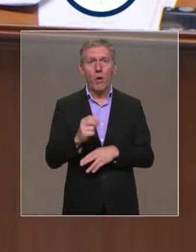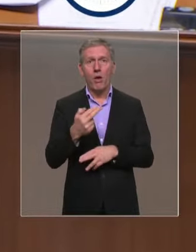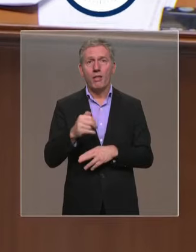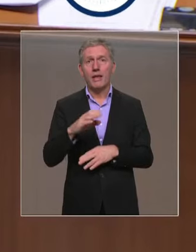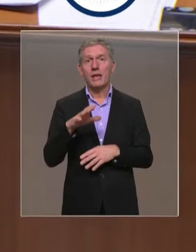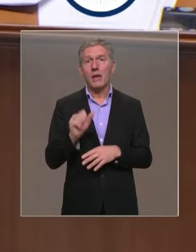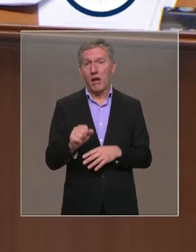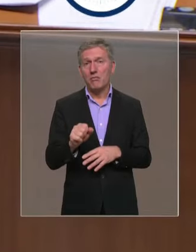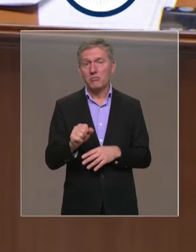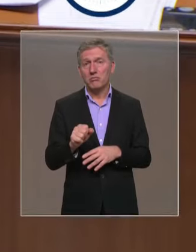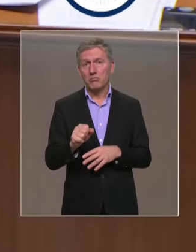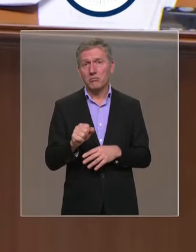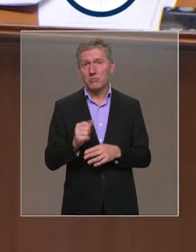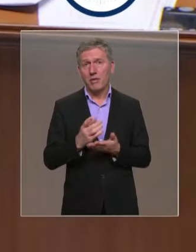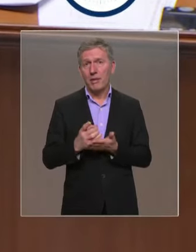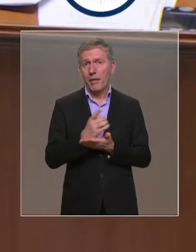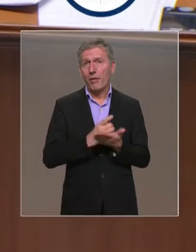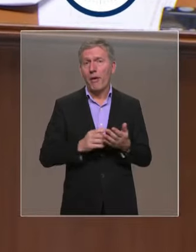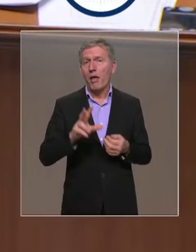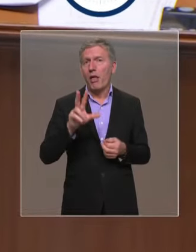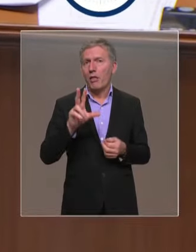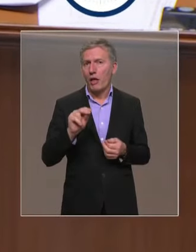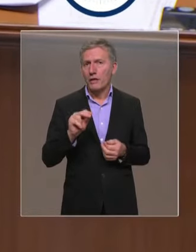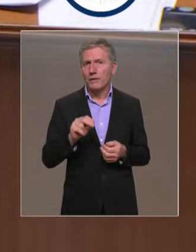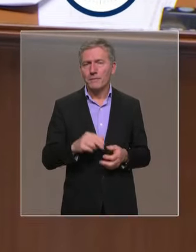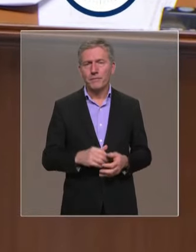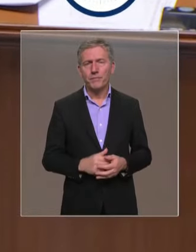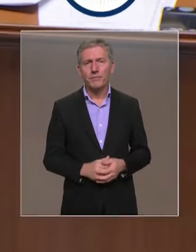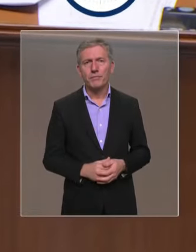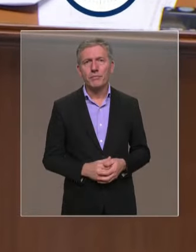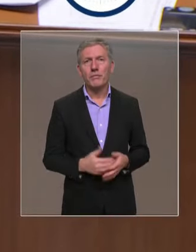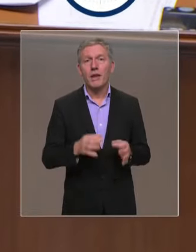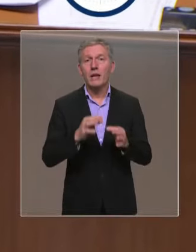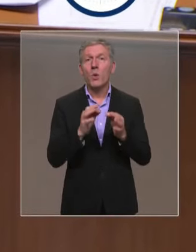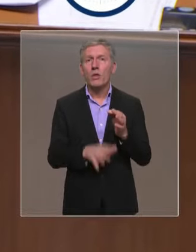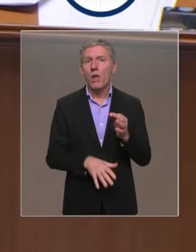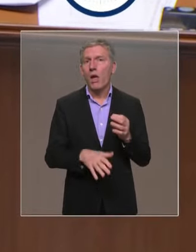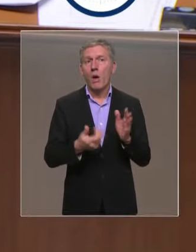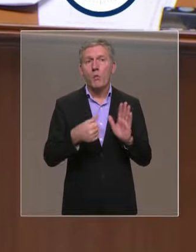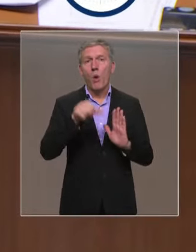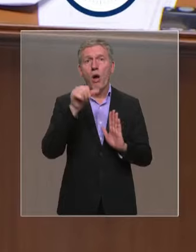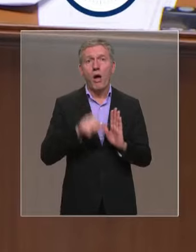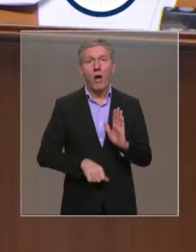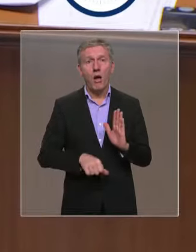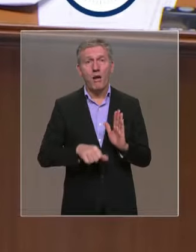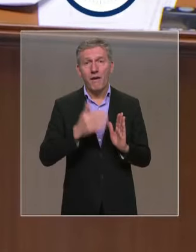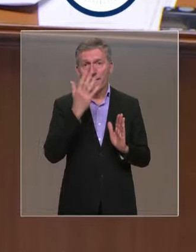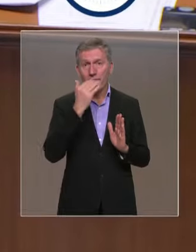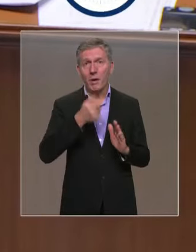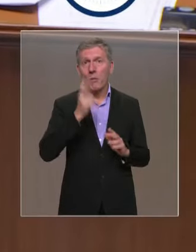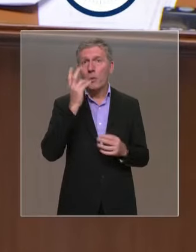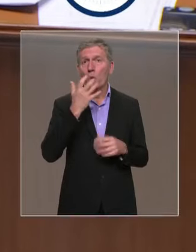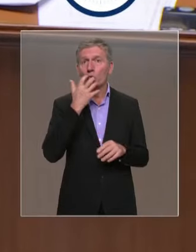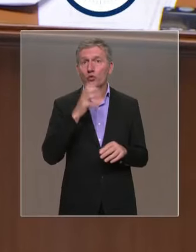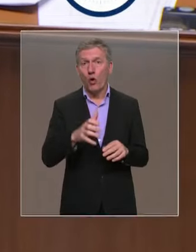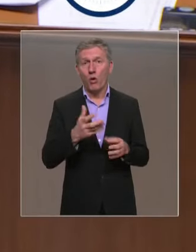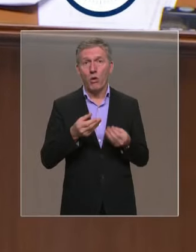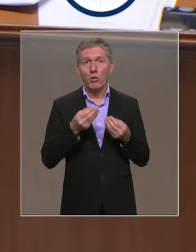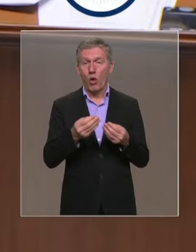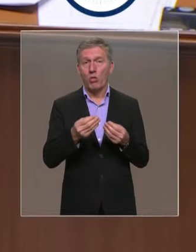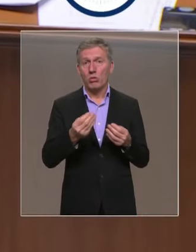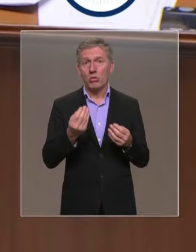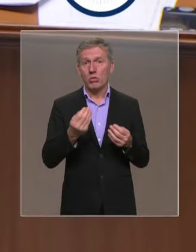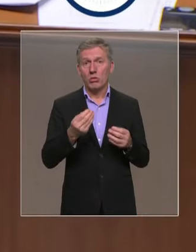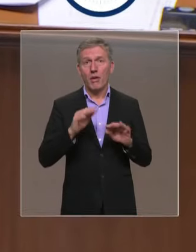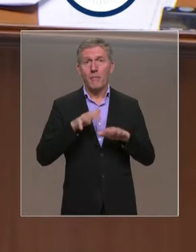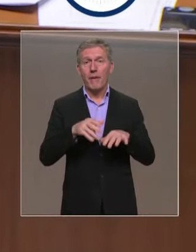abattues sur le Gard. Le fait que nous ayons connu un mois de février qui a été le mois le plus chaud a favorisé une évaporation